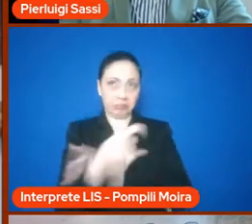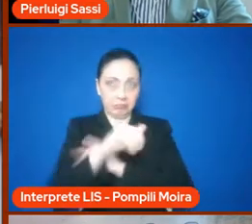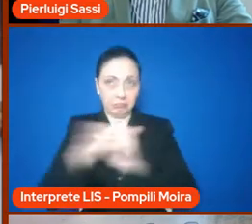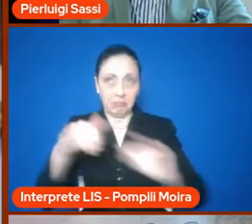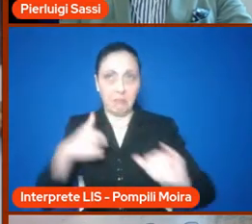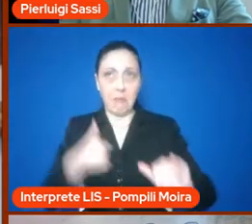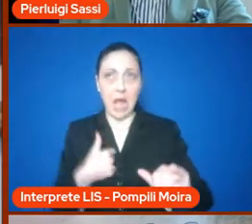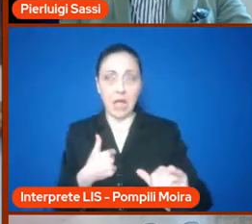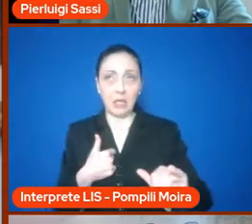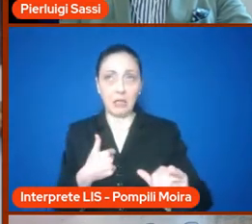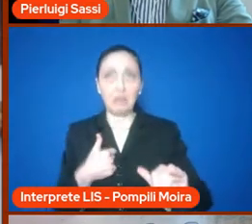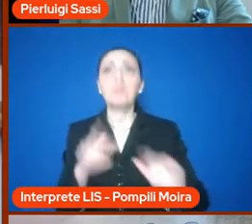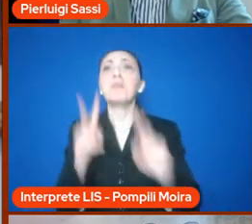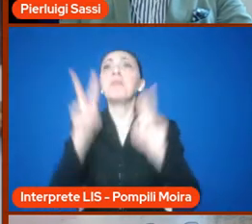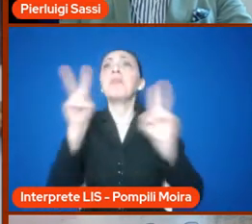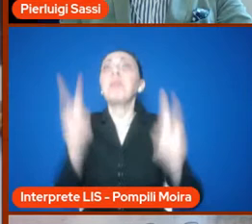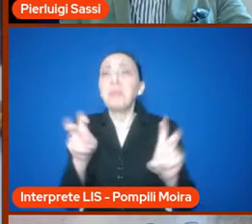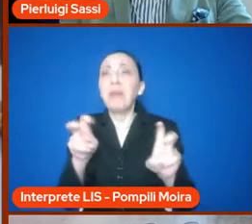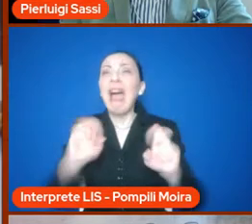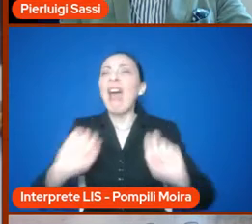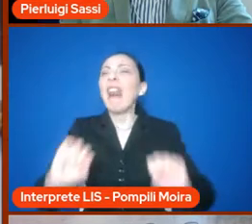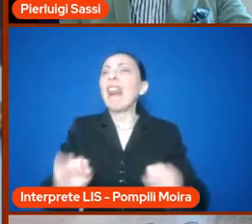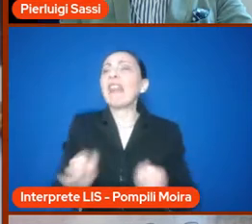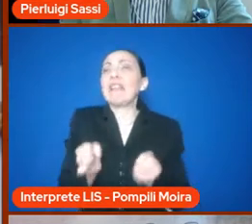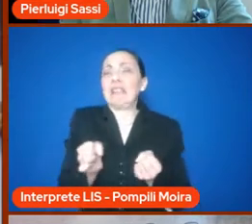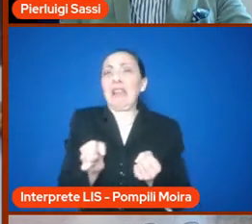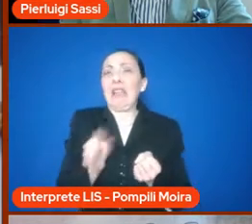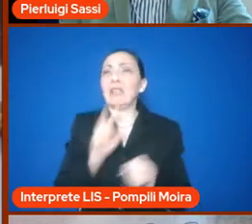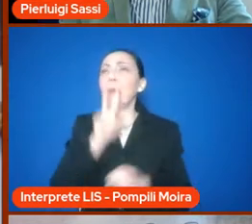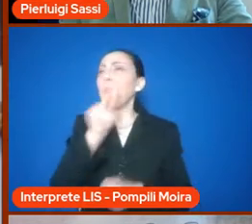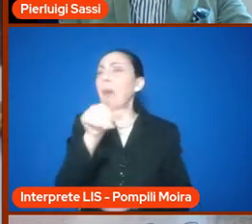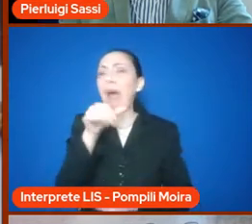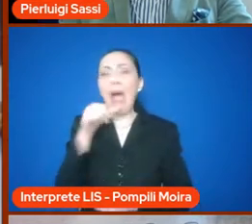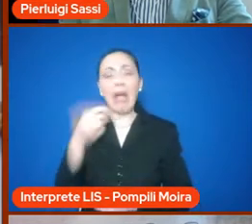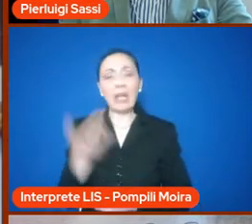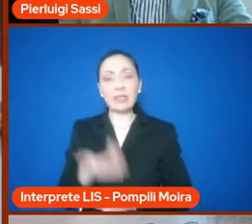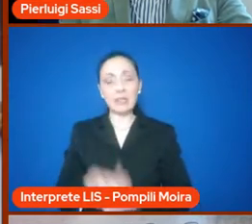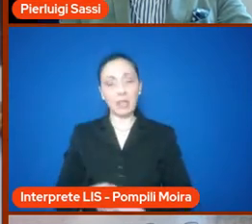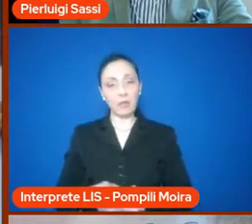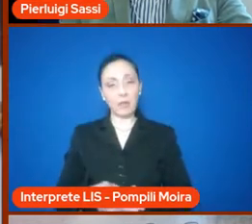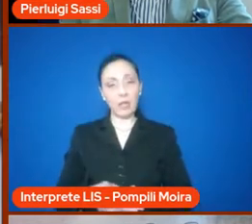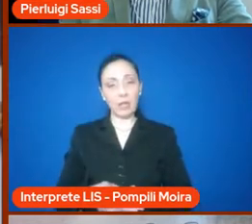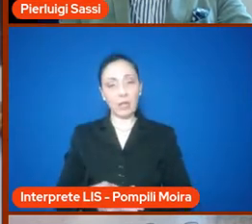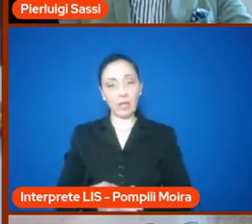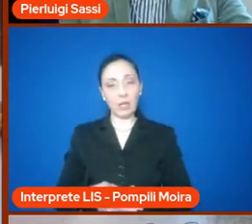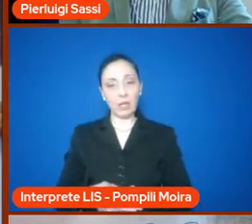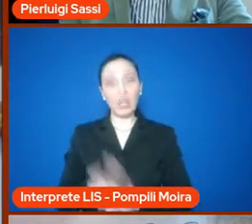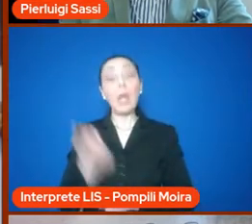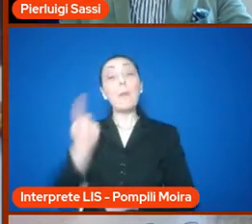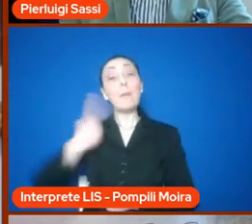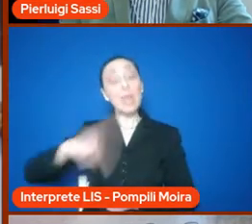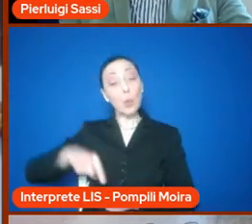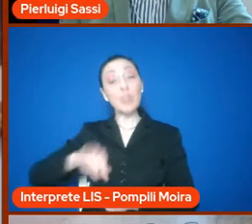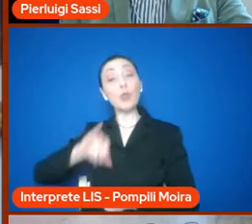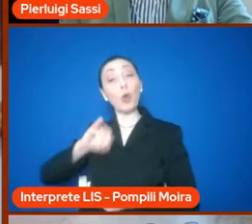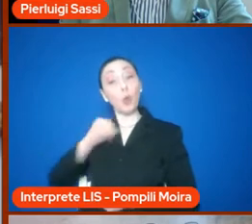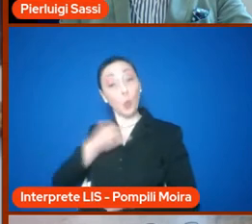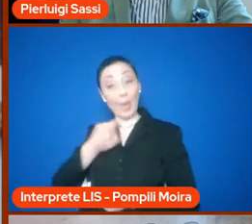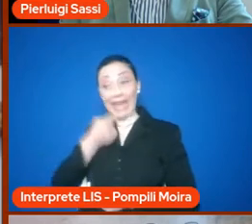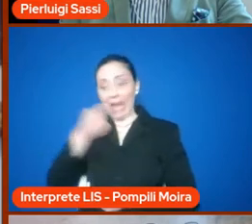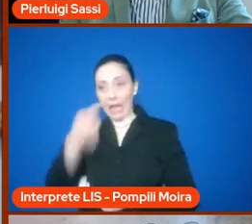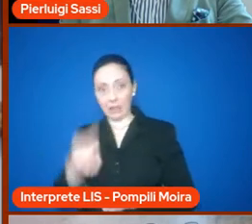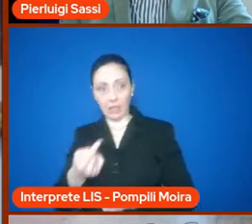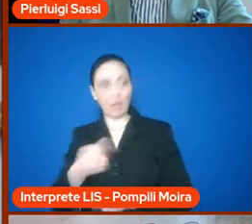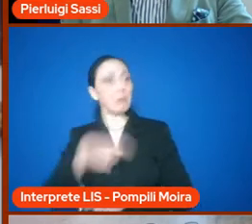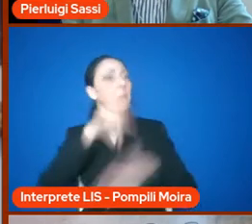gabinetto di Juncker era: ma noi non possiamo andare dalle persone a dire che il futuro è pieno di shock. Cioè,